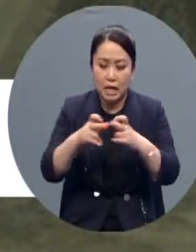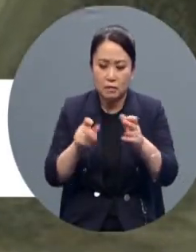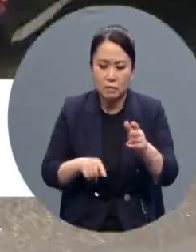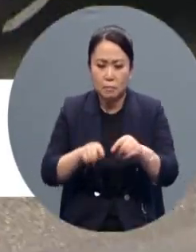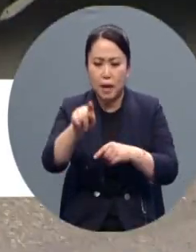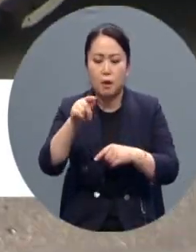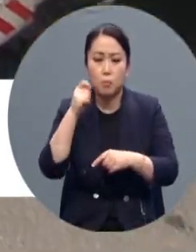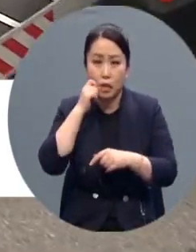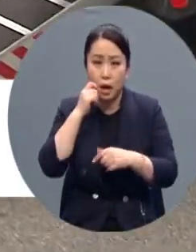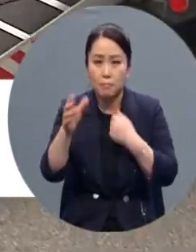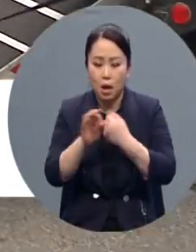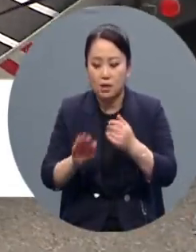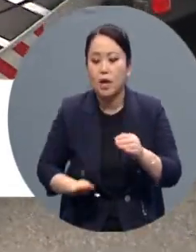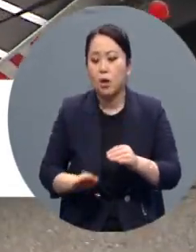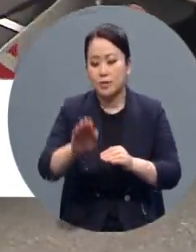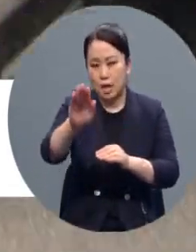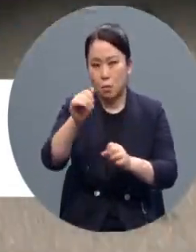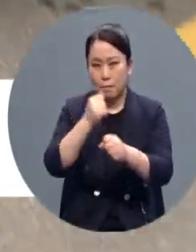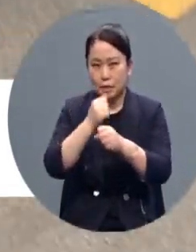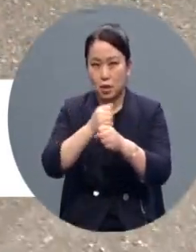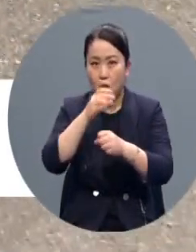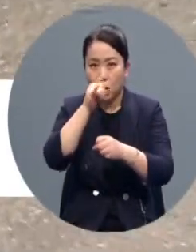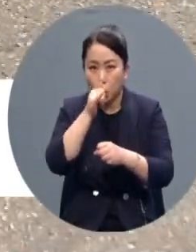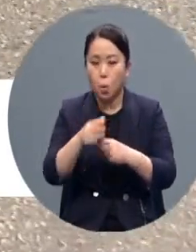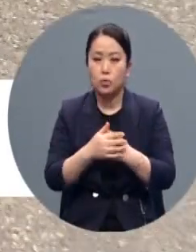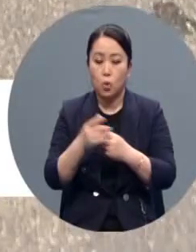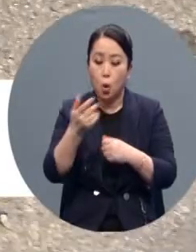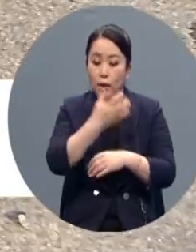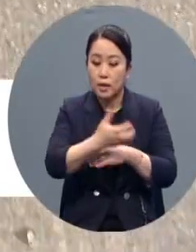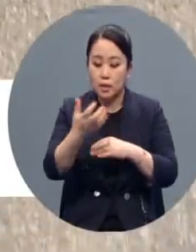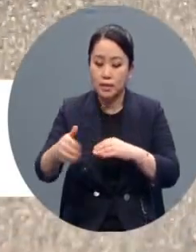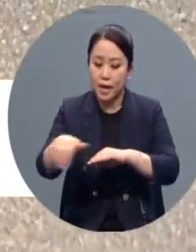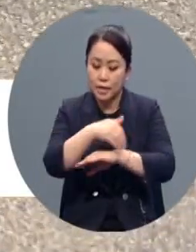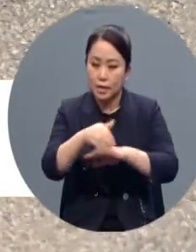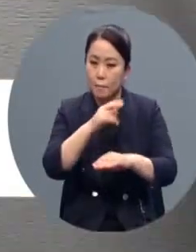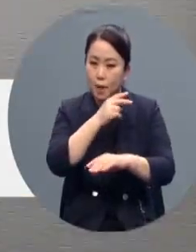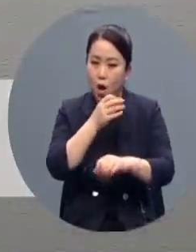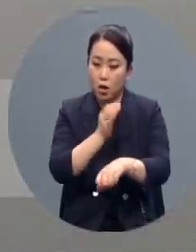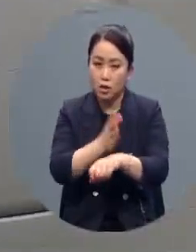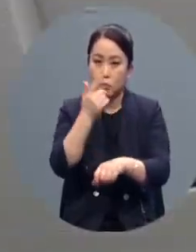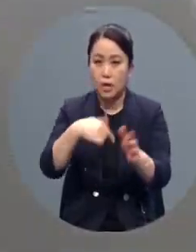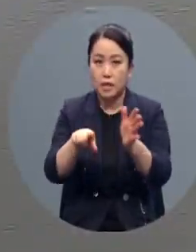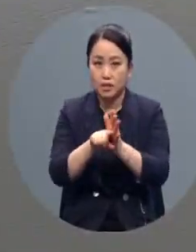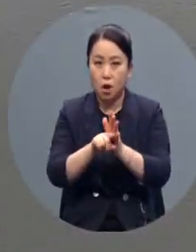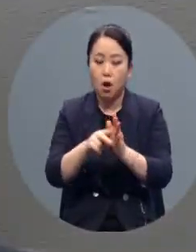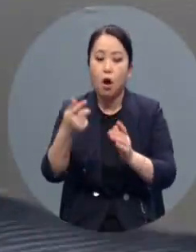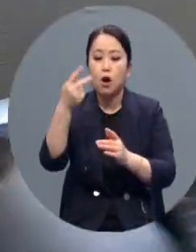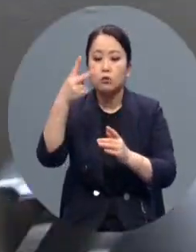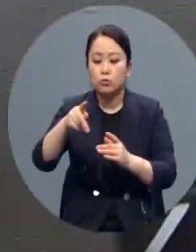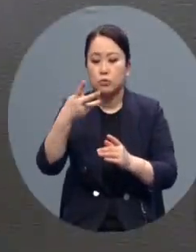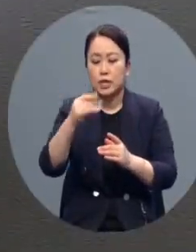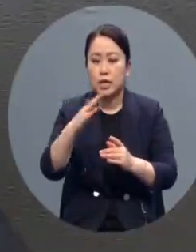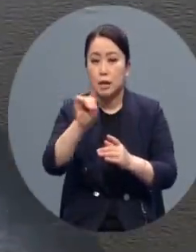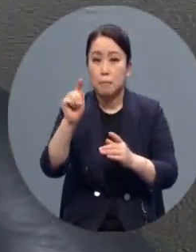중증 장애인의 이동 편의를 위해 전거 당일인 내일 둘이 발을 무료로 운행합니다